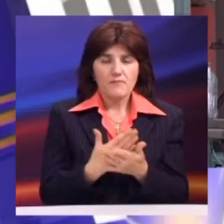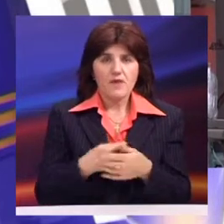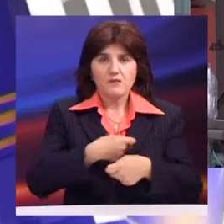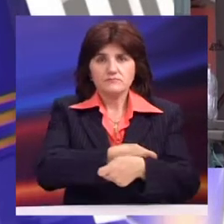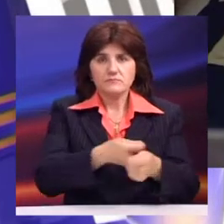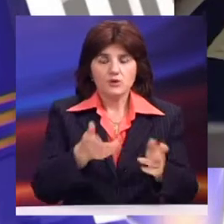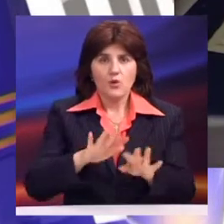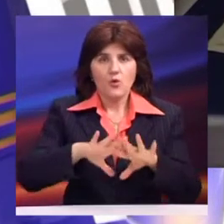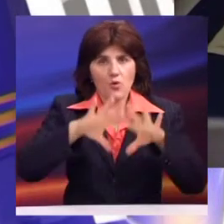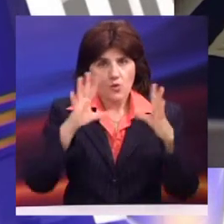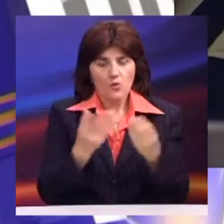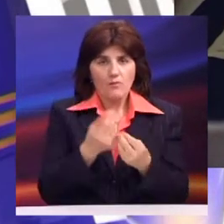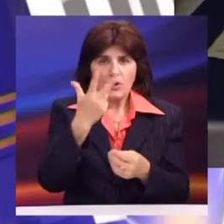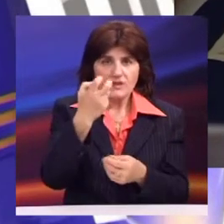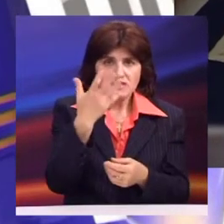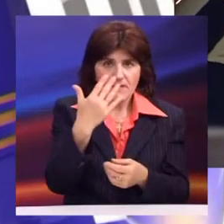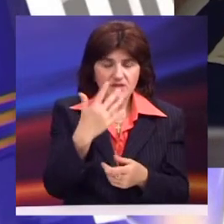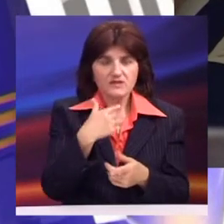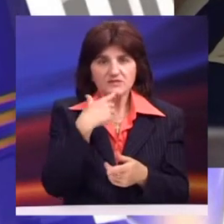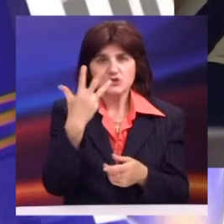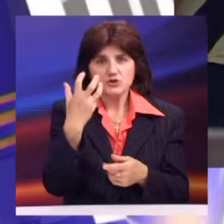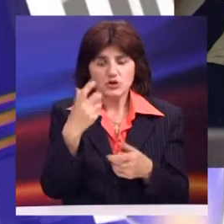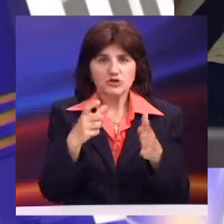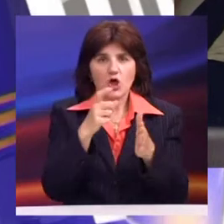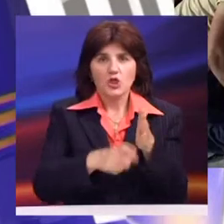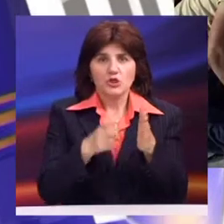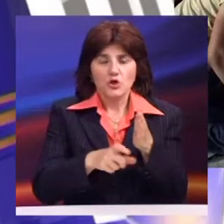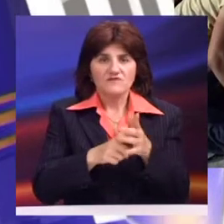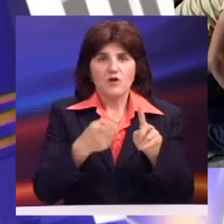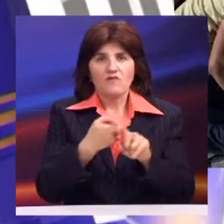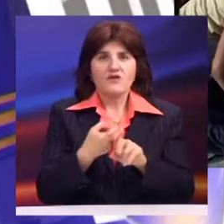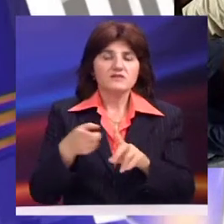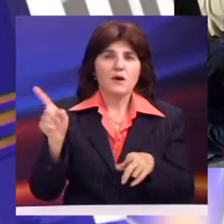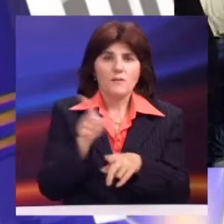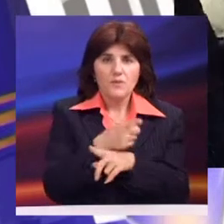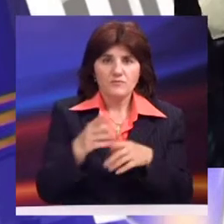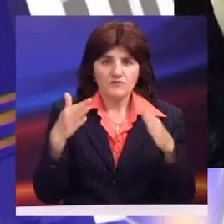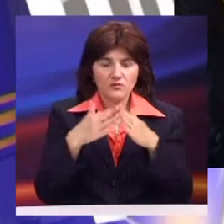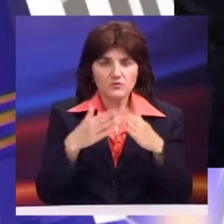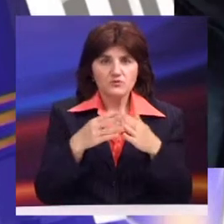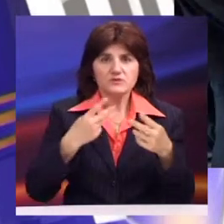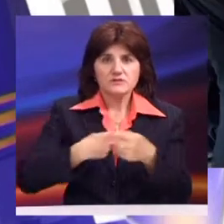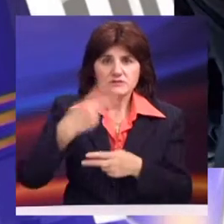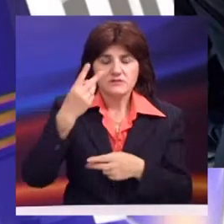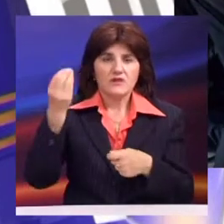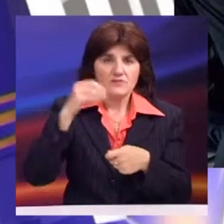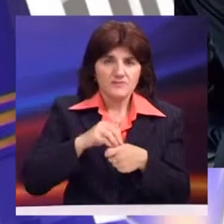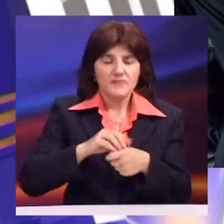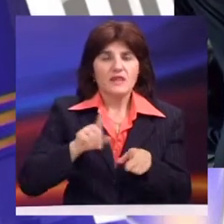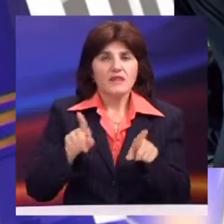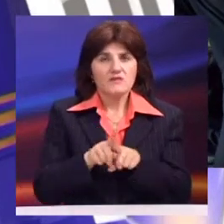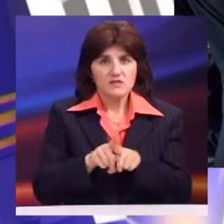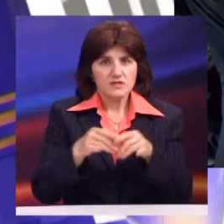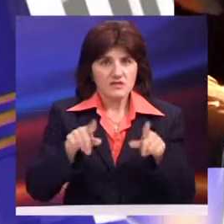između 350 i 400 građevinskih dozvola, koje se odnose na adaptacije, rekonstrukcije i dogradnje, kao između